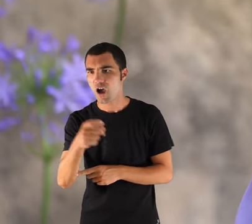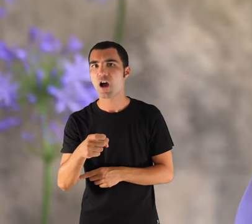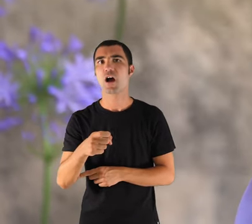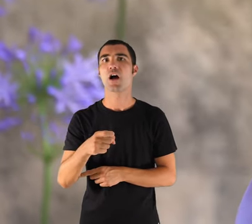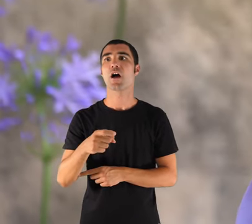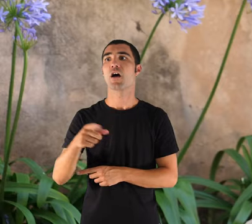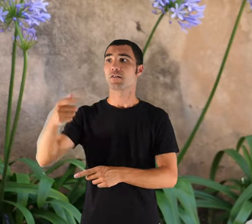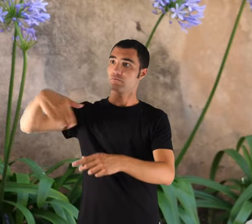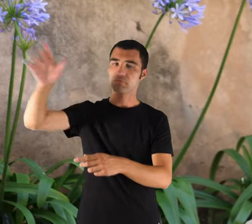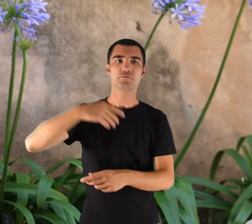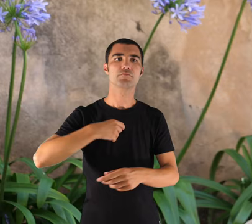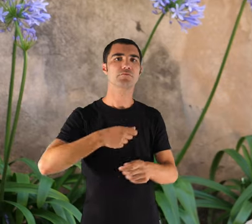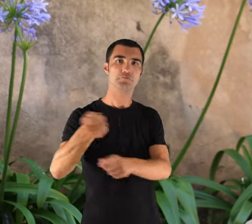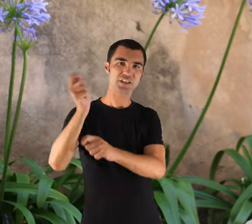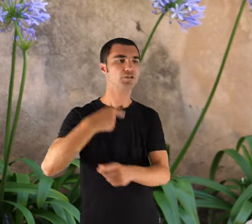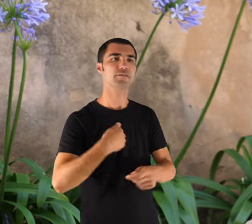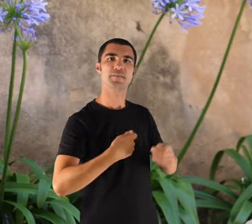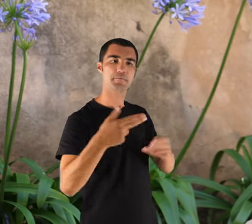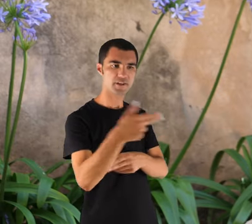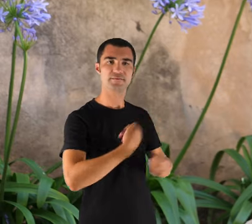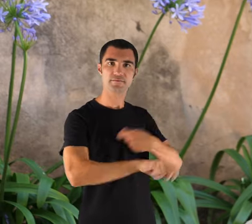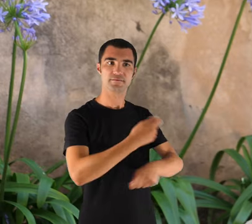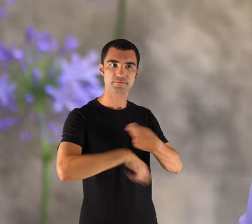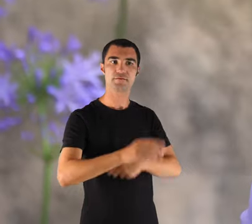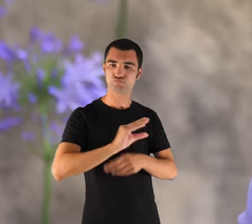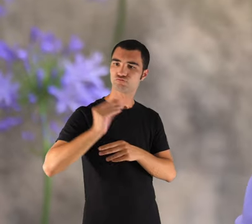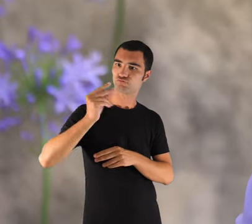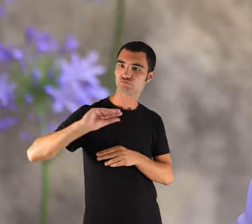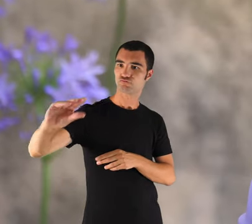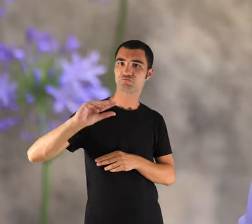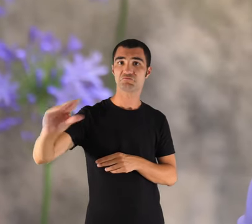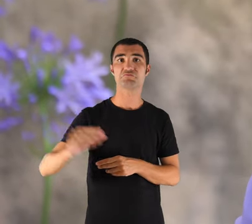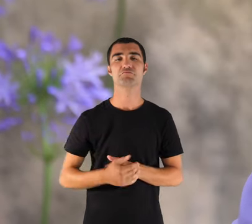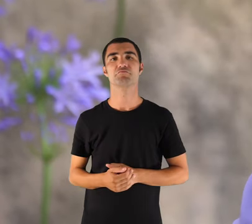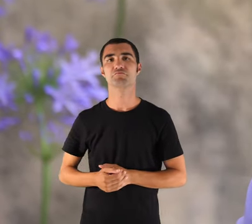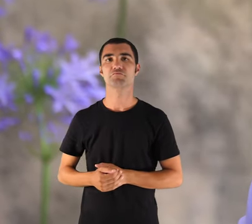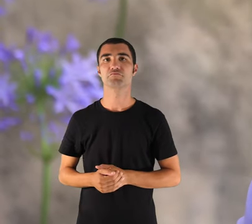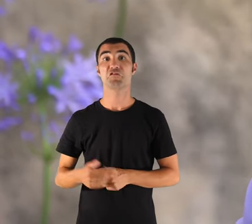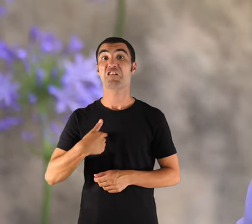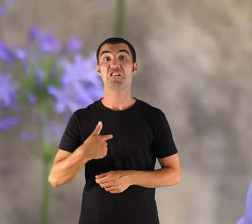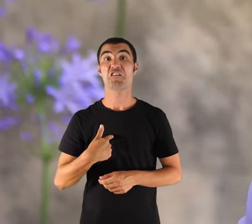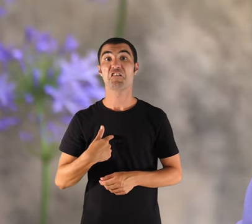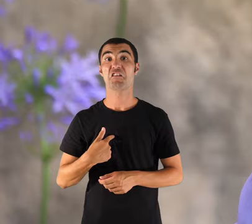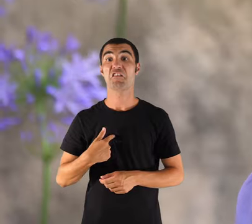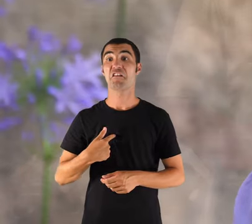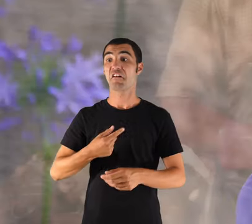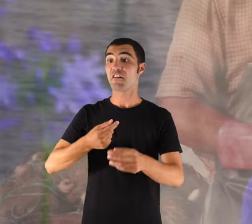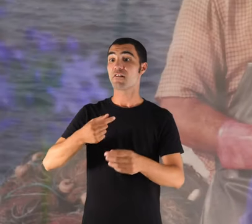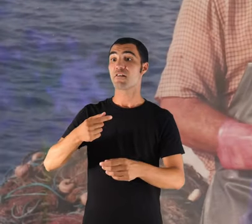vaig vendre el peix. Me donava un tant, per el peix que jo li duia. Jo no em vaig voler mai de vendre per